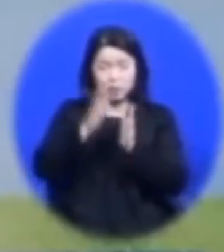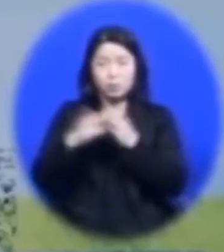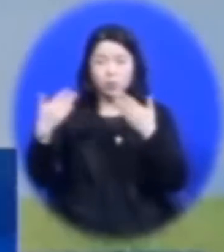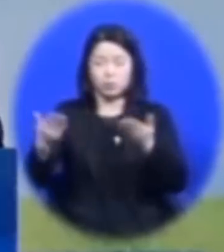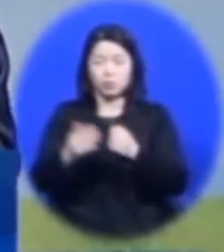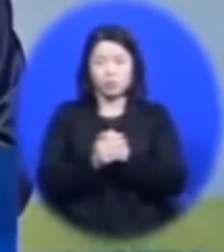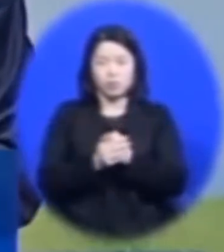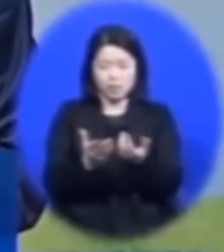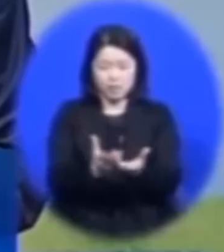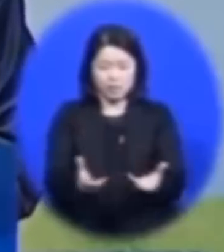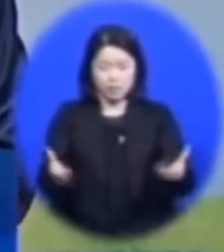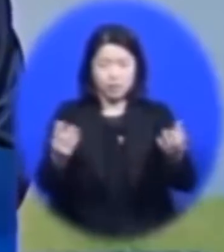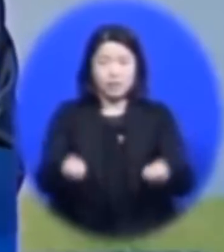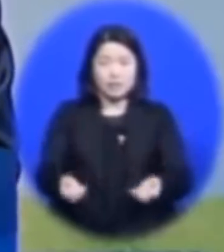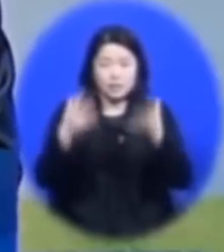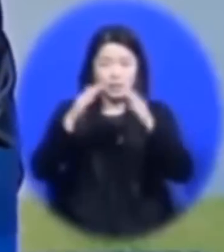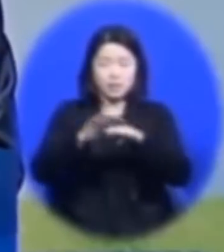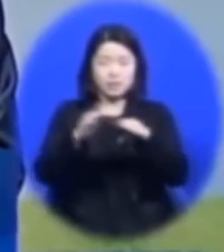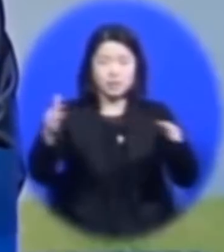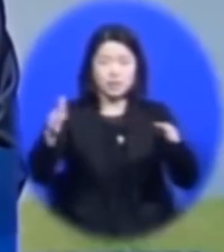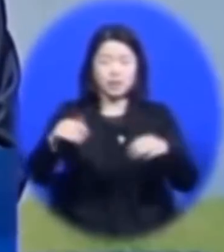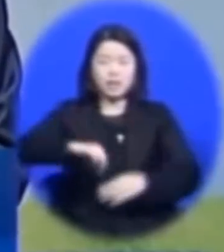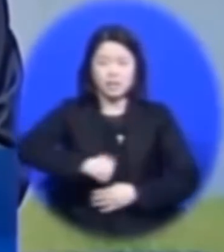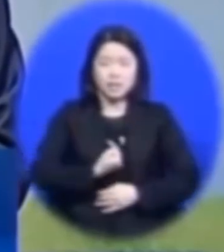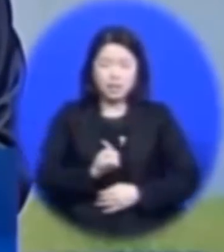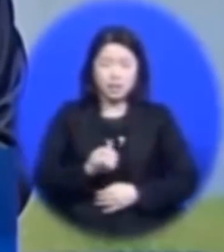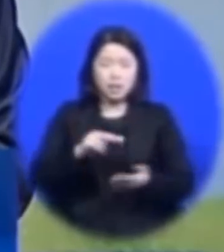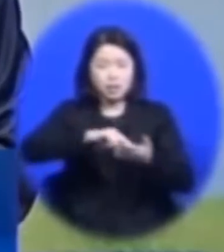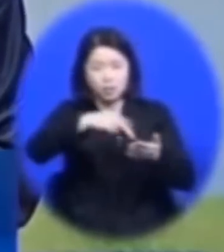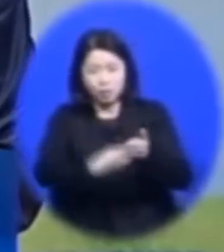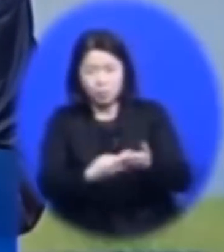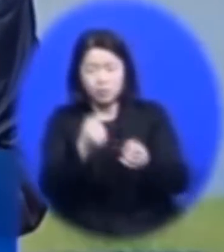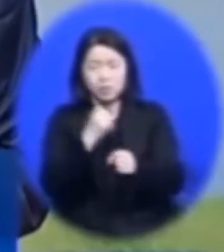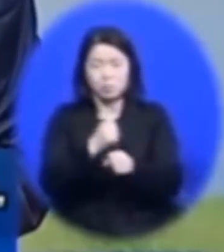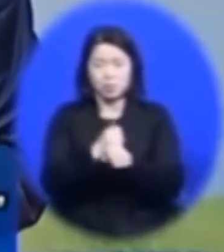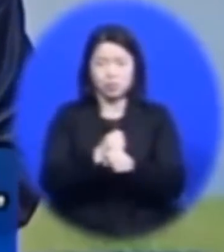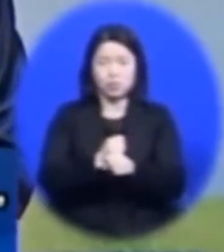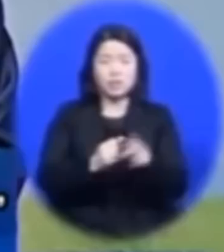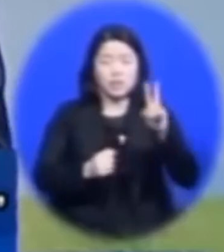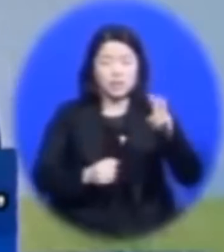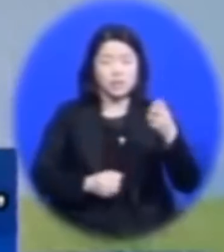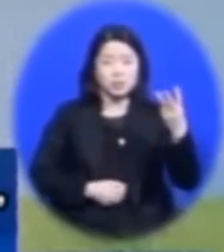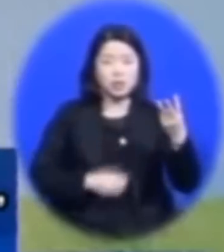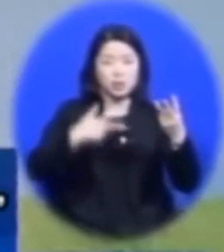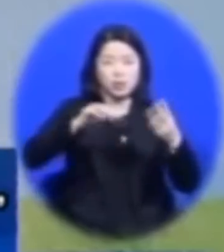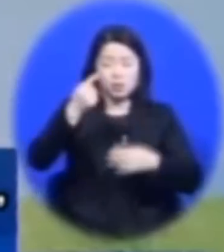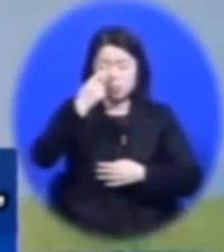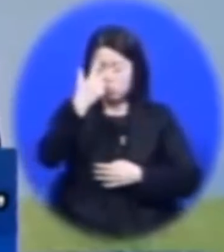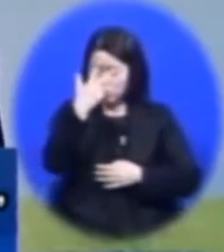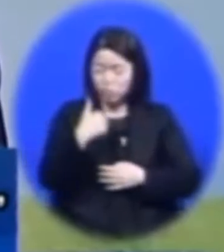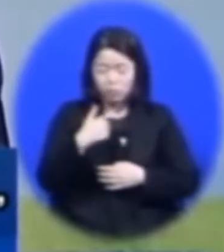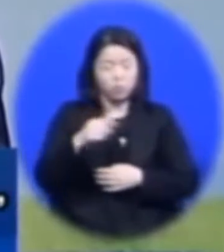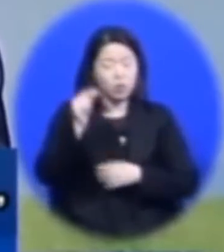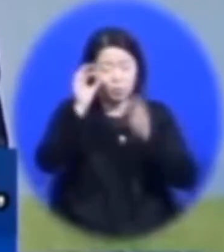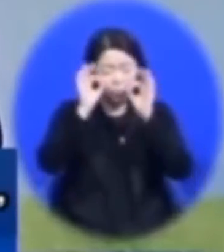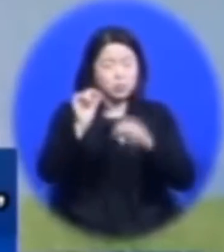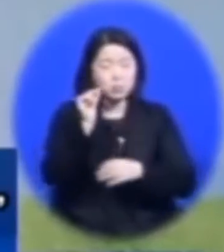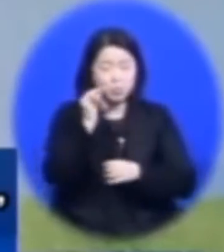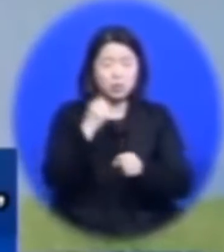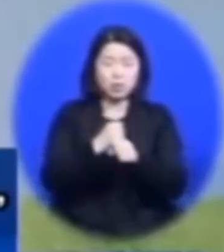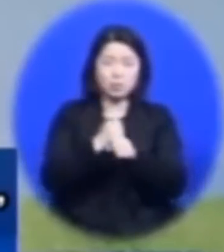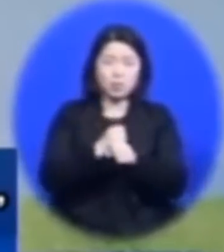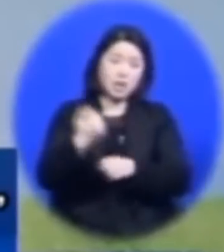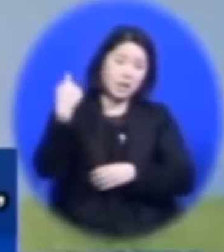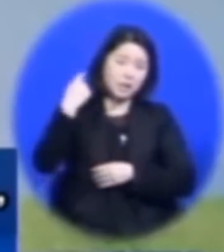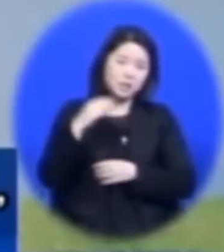차례로 운 잔칫상 에 자기가 걸려 넘어지게 하소서 23절에 눈이 어두워져서 못 보게 해주셔서 등이